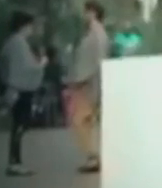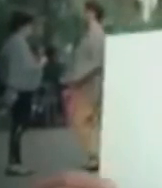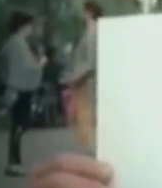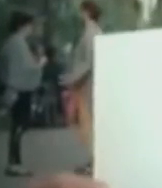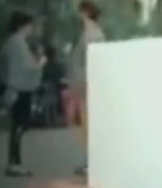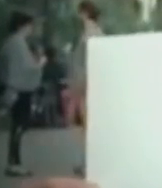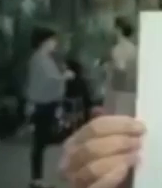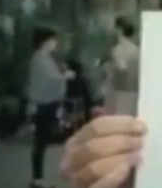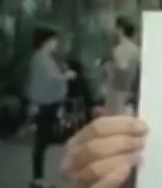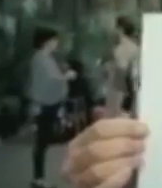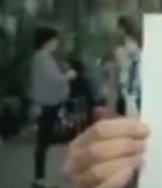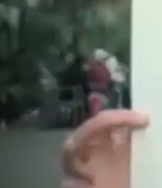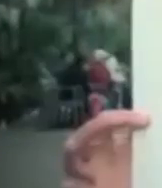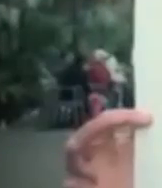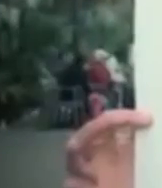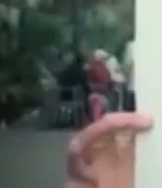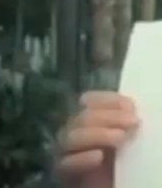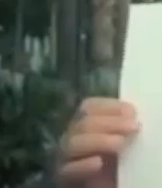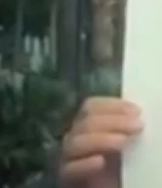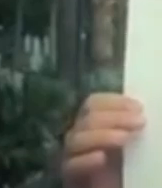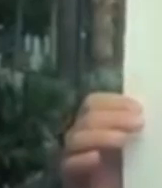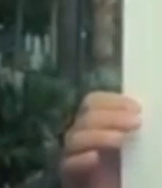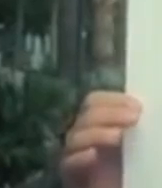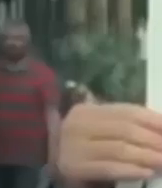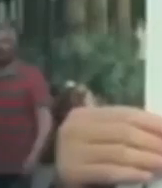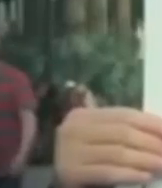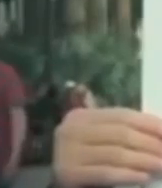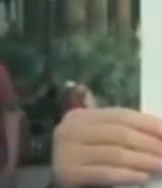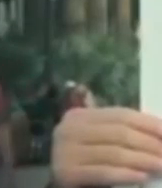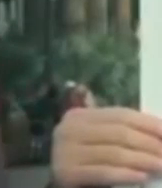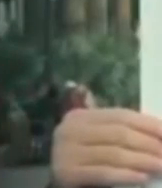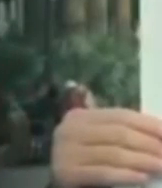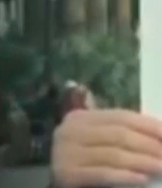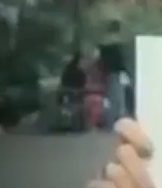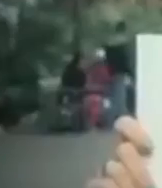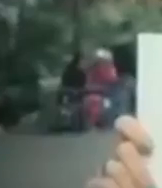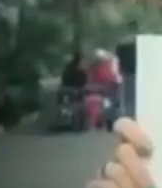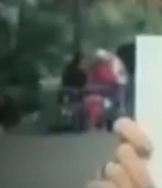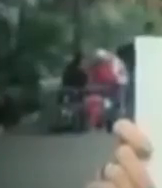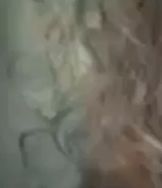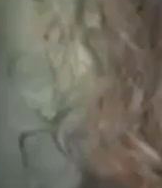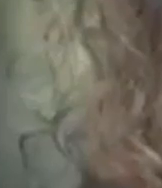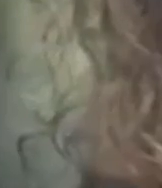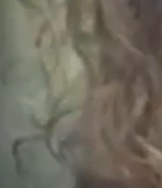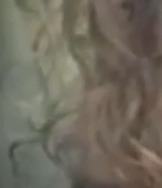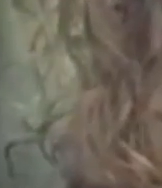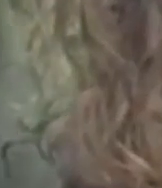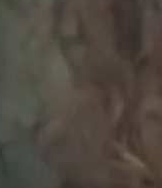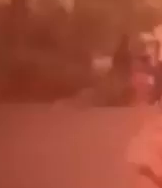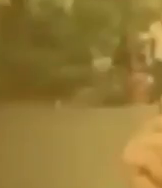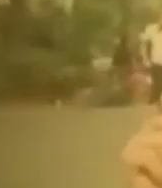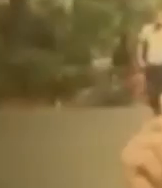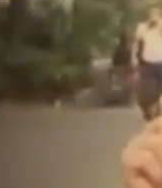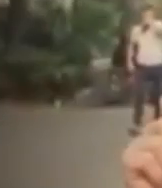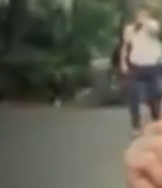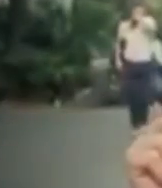χρέος αθέμιτο παράνομο απεχθές μη βιώσιμο ζητάμε εσνε και δεν πληρώνουμε ότι δεν μας αναλογεί